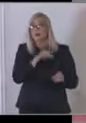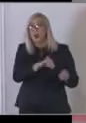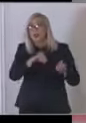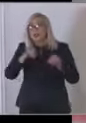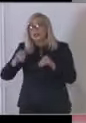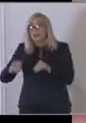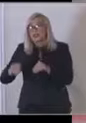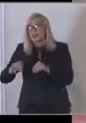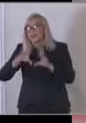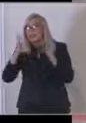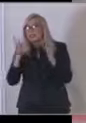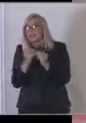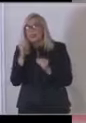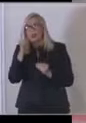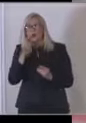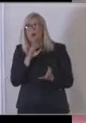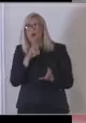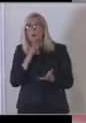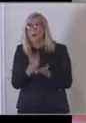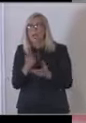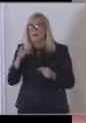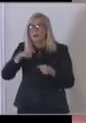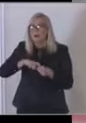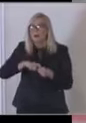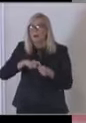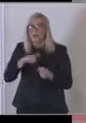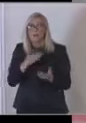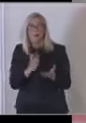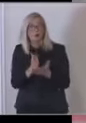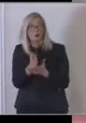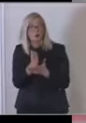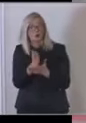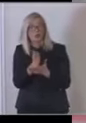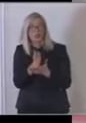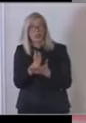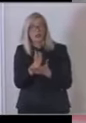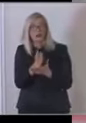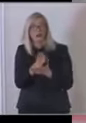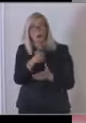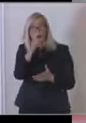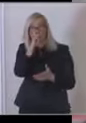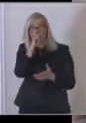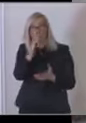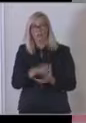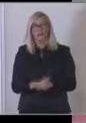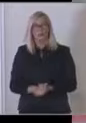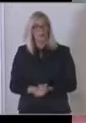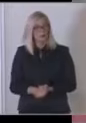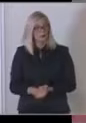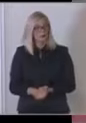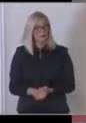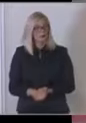ishin të përfshirë në rastin e Kumanovës pra rreth 5 vite më parë.